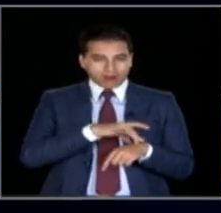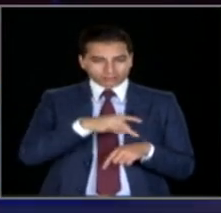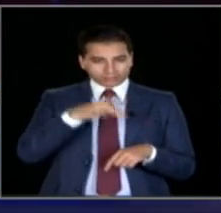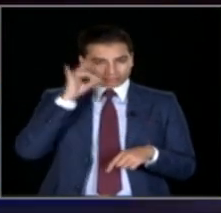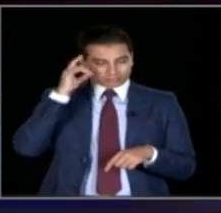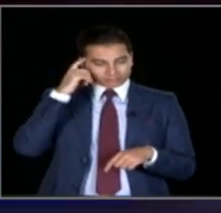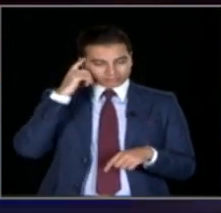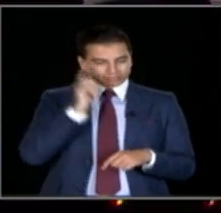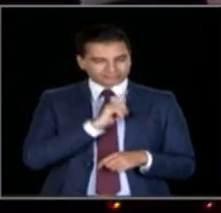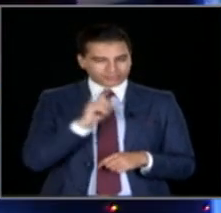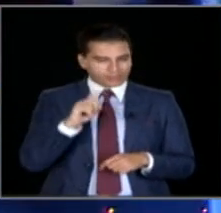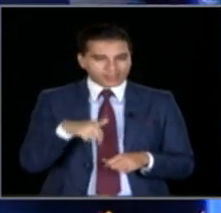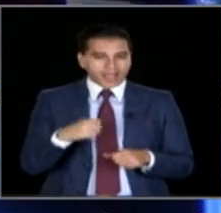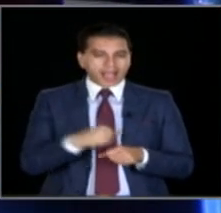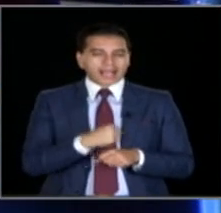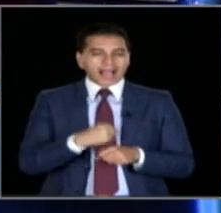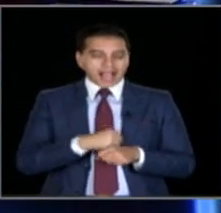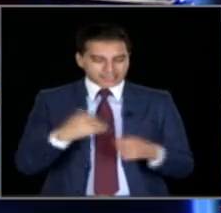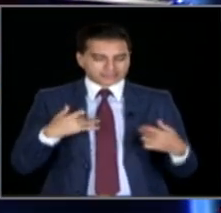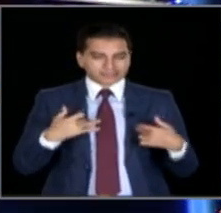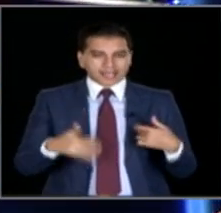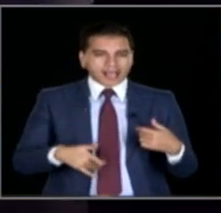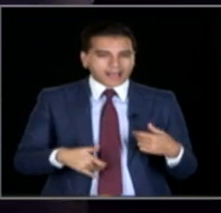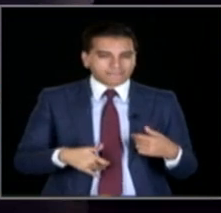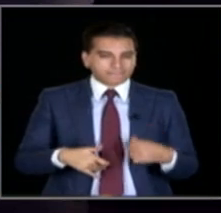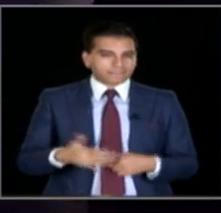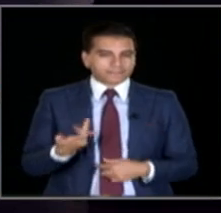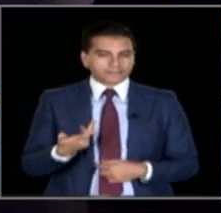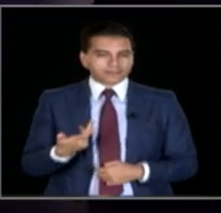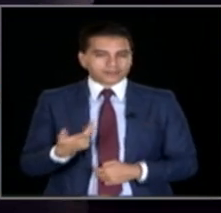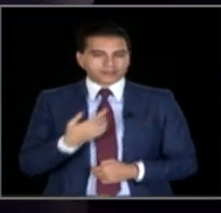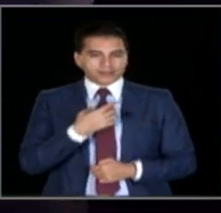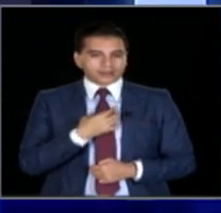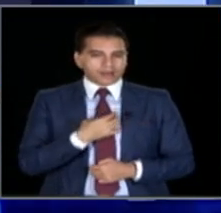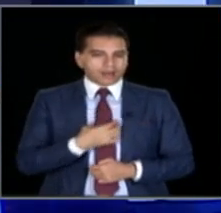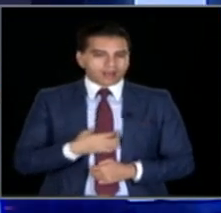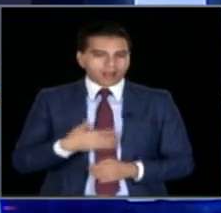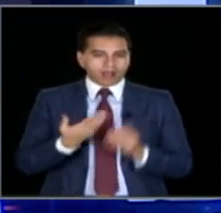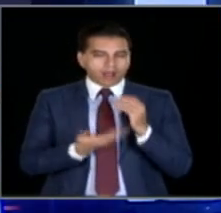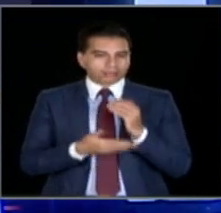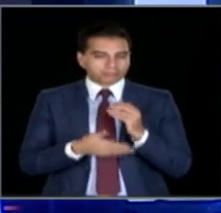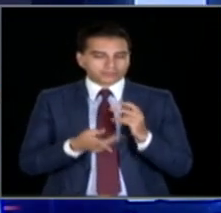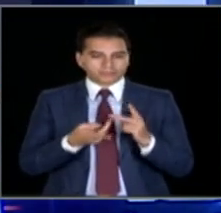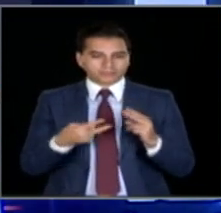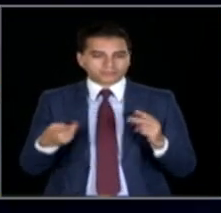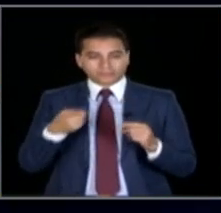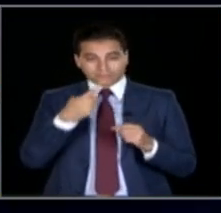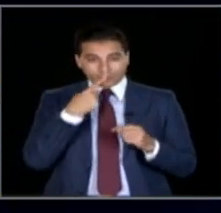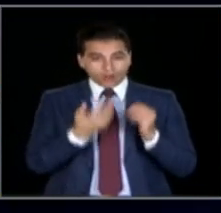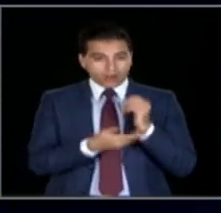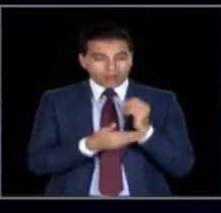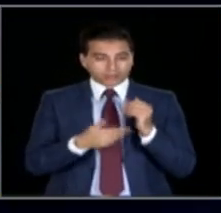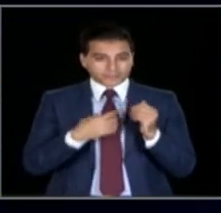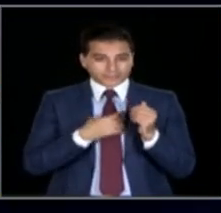خاطئه. مش الجهاز العصبي. في اجابه فريد بيكاسو تعيمه الهضمي.